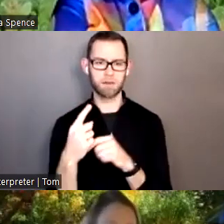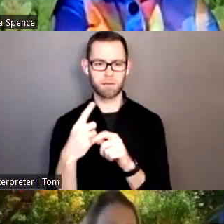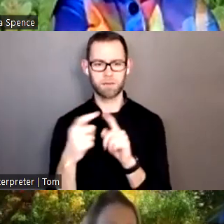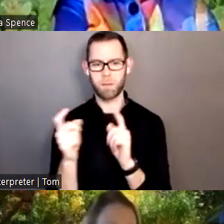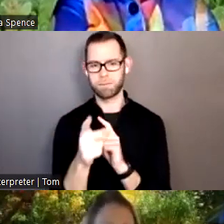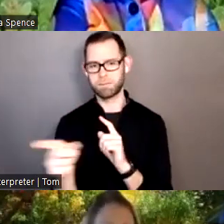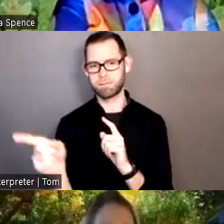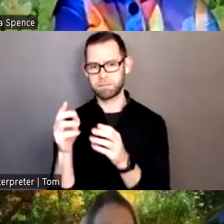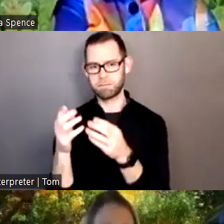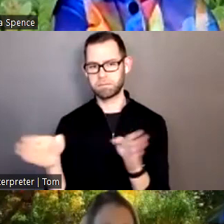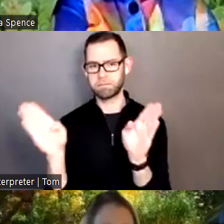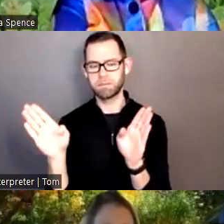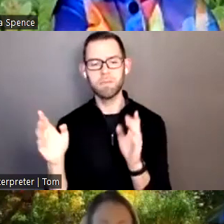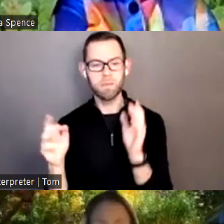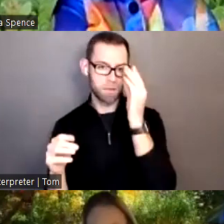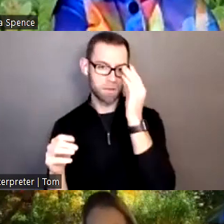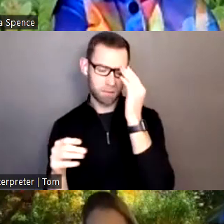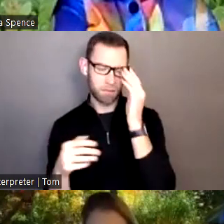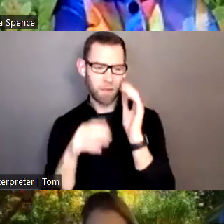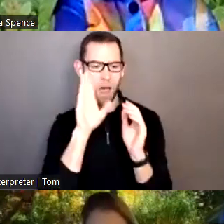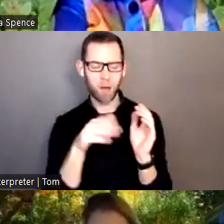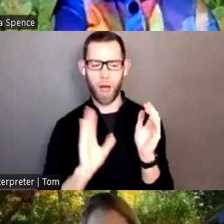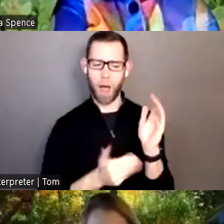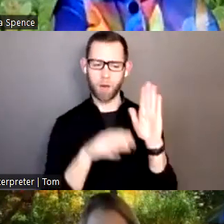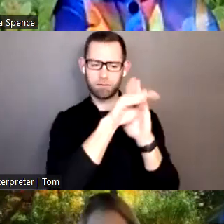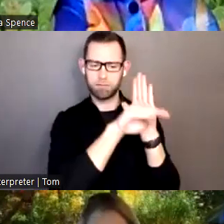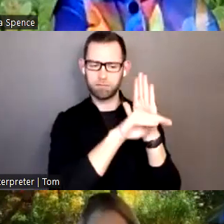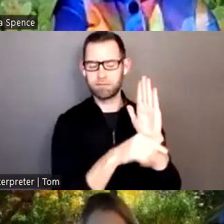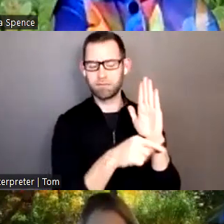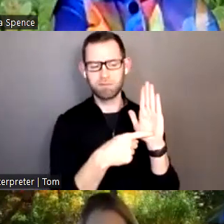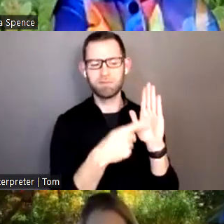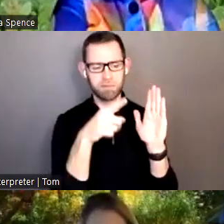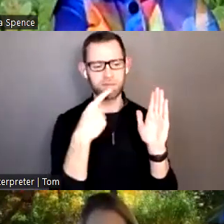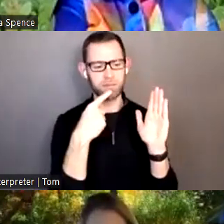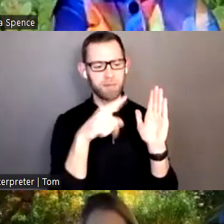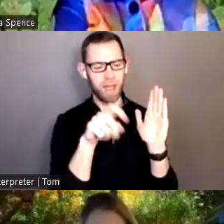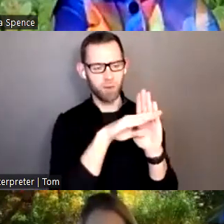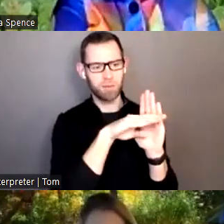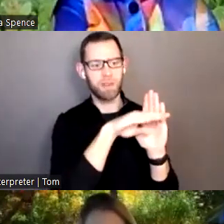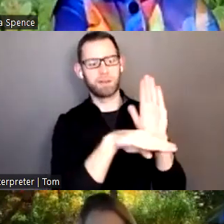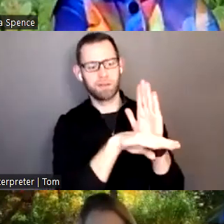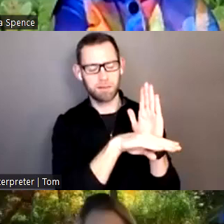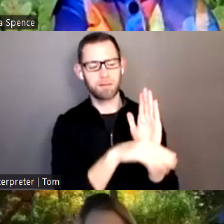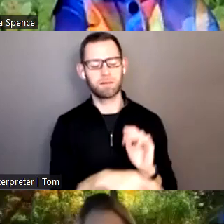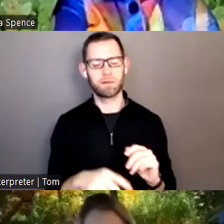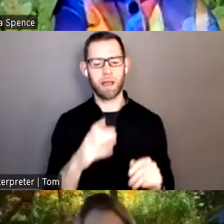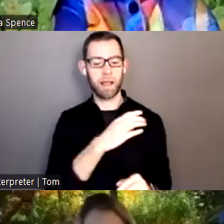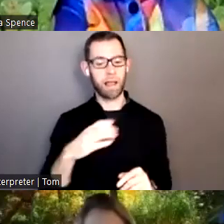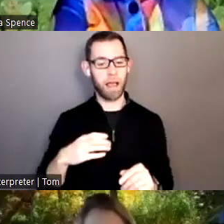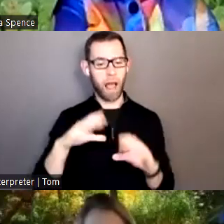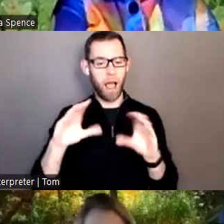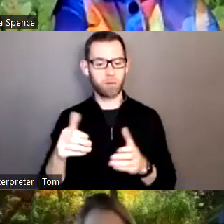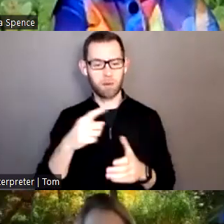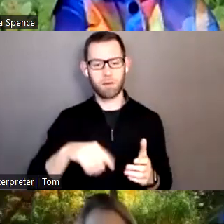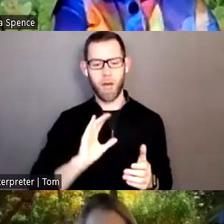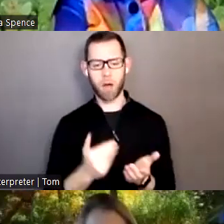On temps pour nous prendre, our agenda, we nous would avons switch temps over pour nous to prendre l'autre question. Après ça, nous sommes capables de council's traverser discussion la of